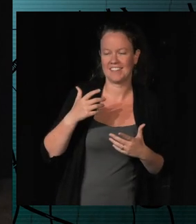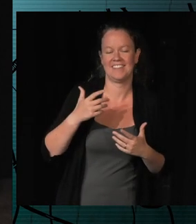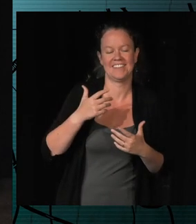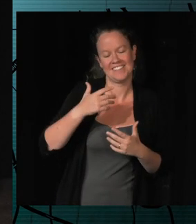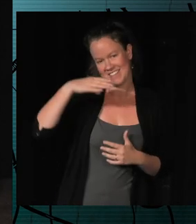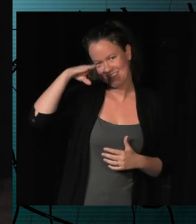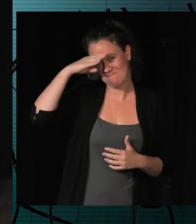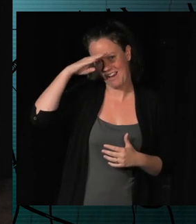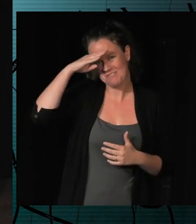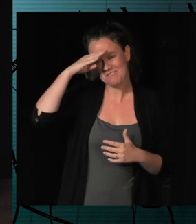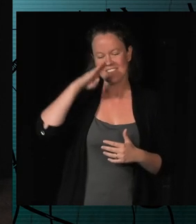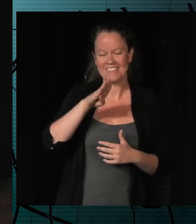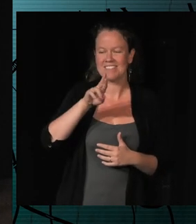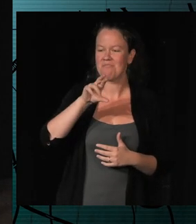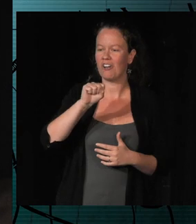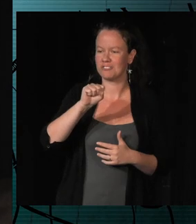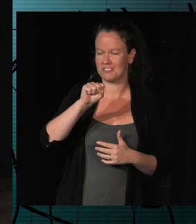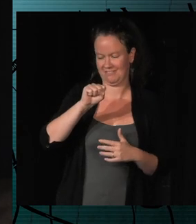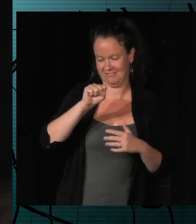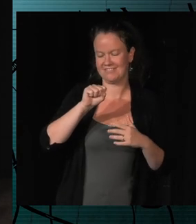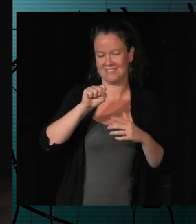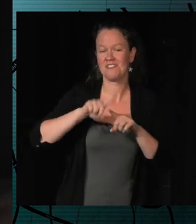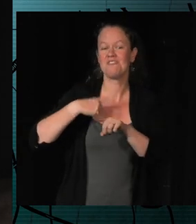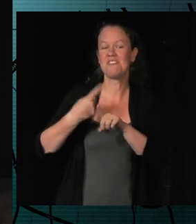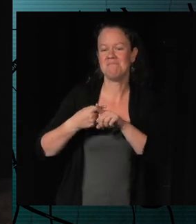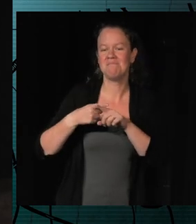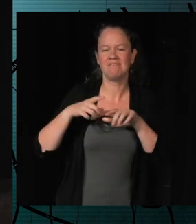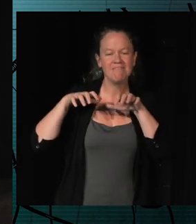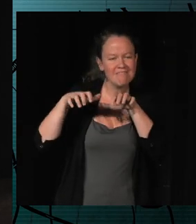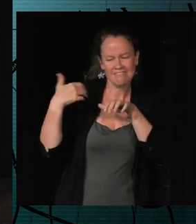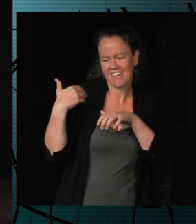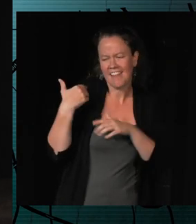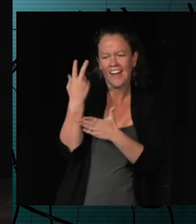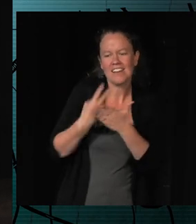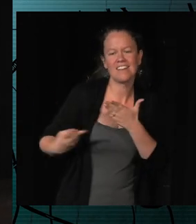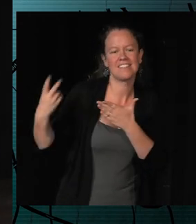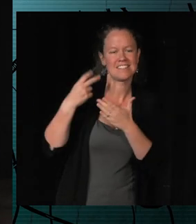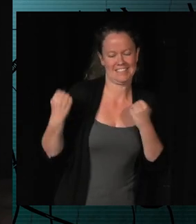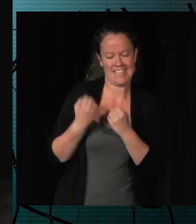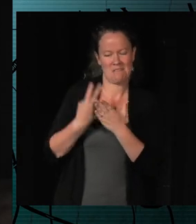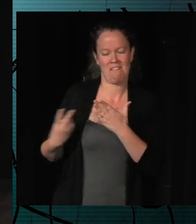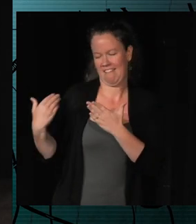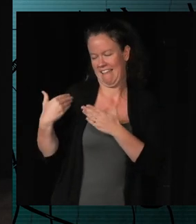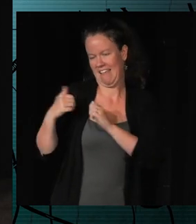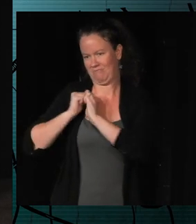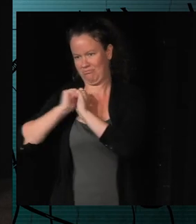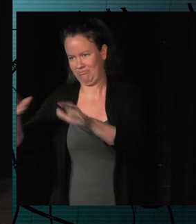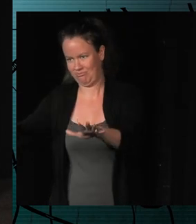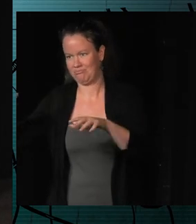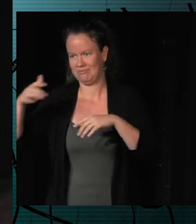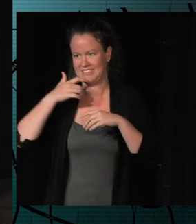film pour ma part je détesté mais c'est plus c'est plus une question de goût non non je parimation tu parlais du live